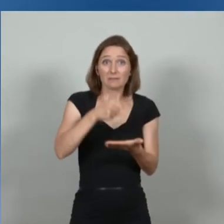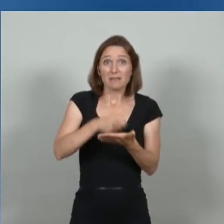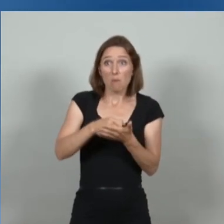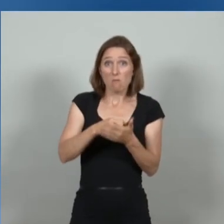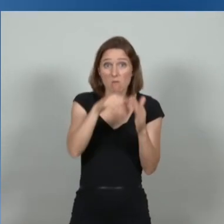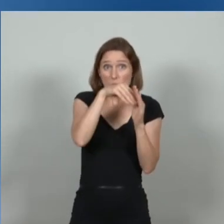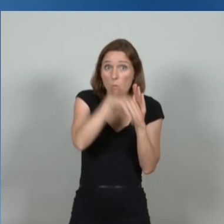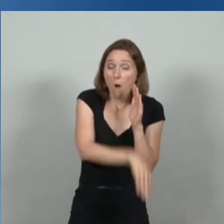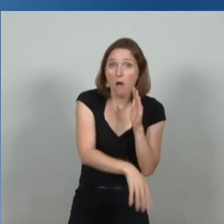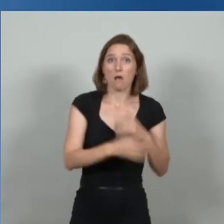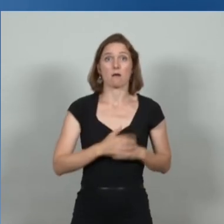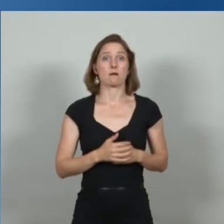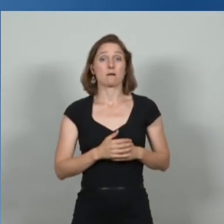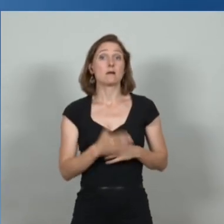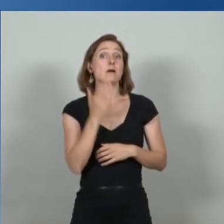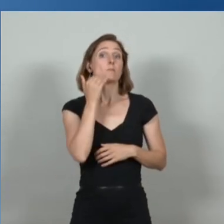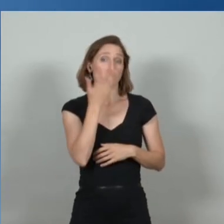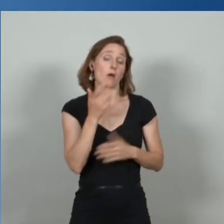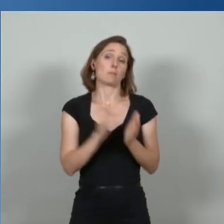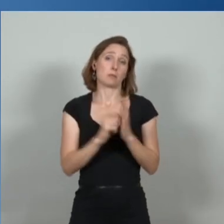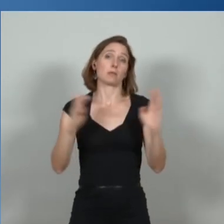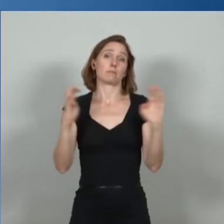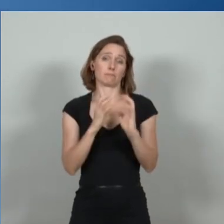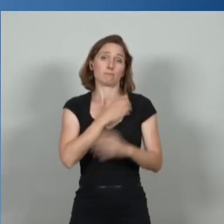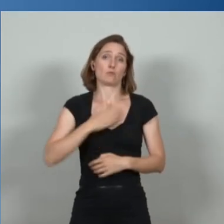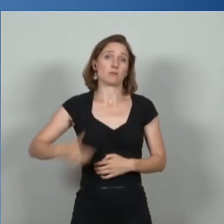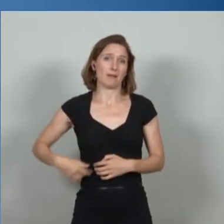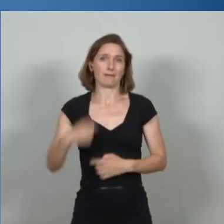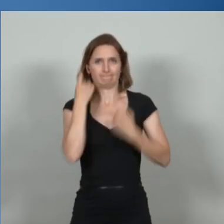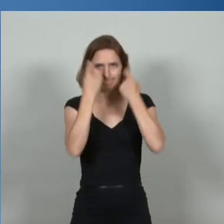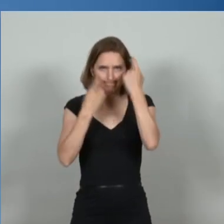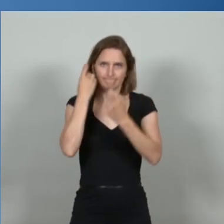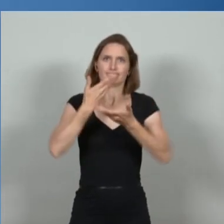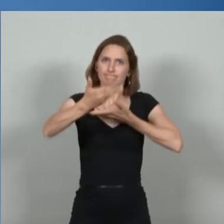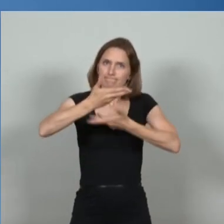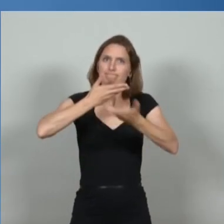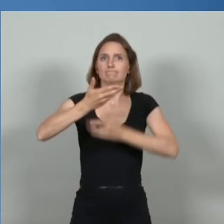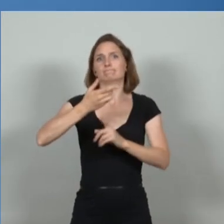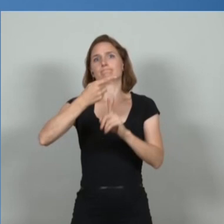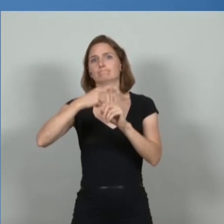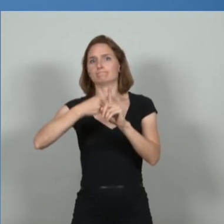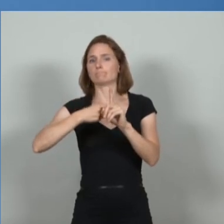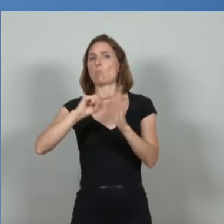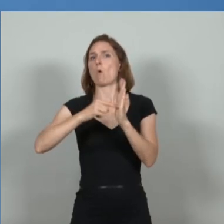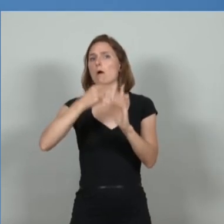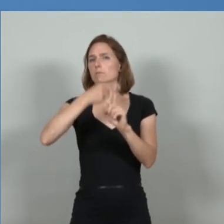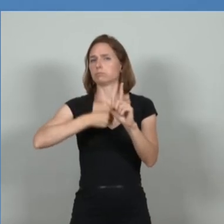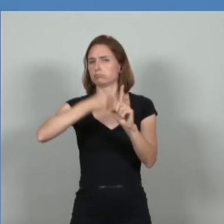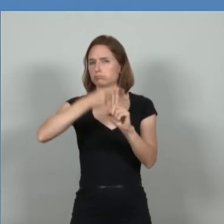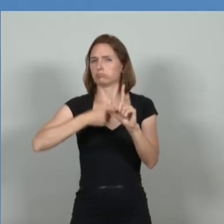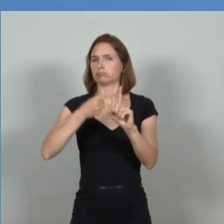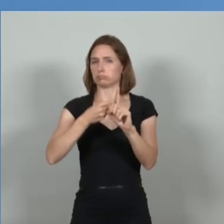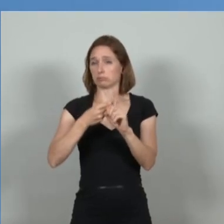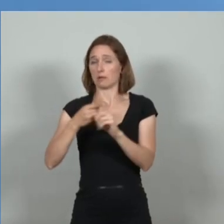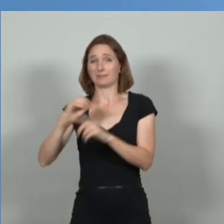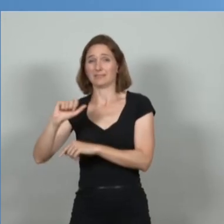la raison pour laquelle nous voyons souvent en conseil municipal le rehaussement des indices inférieurs au SMIC plusieurs